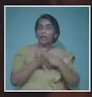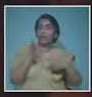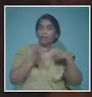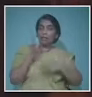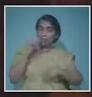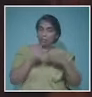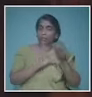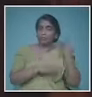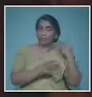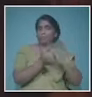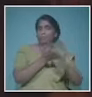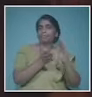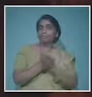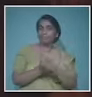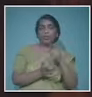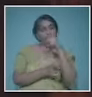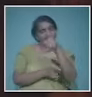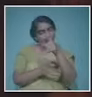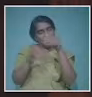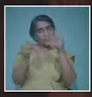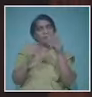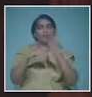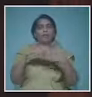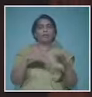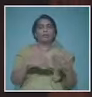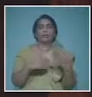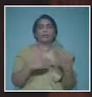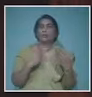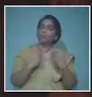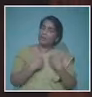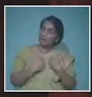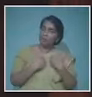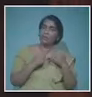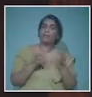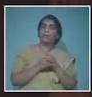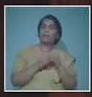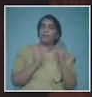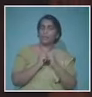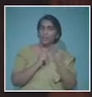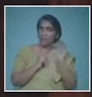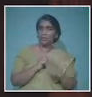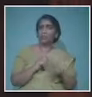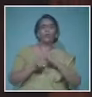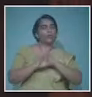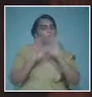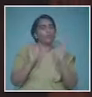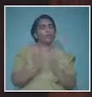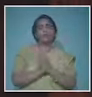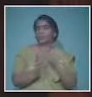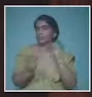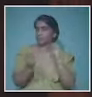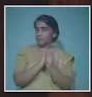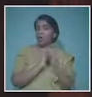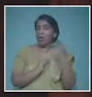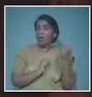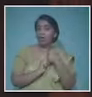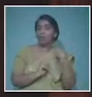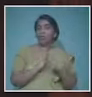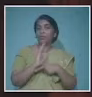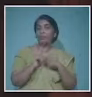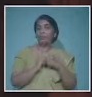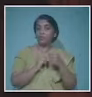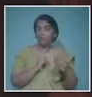paksha kara. Obathumilaka paksha nut kara. Ape paksha nut kara. Me kramaya wenas karala alut ratakata